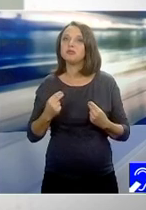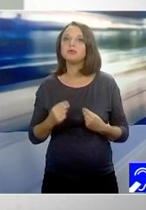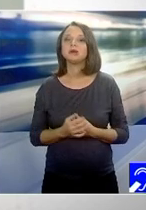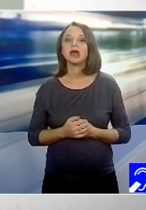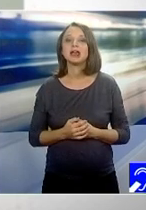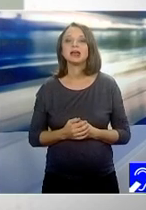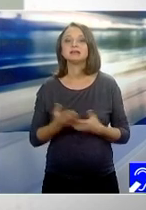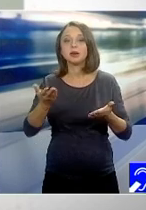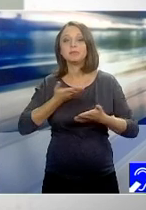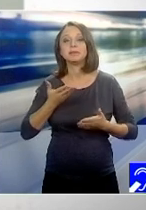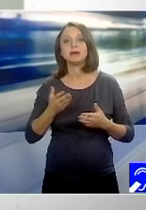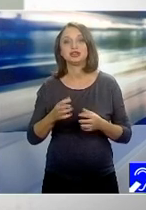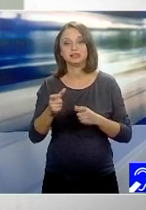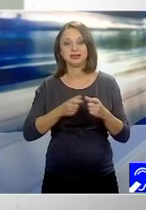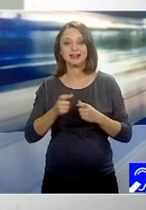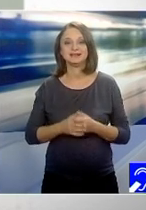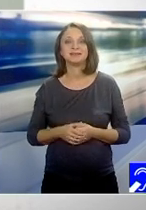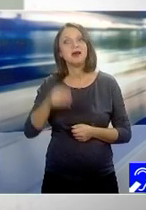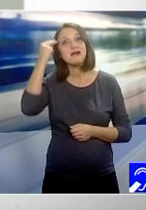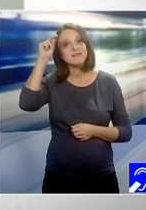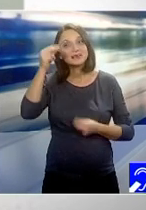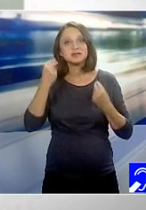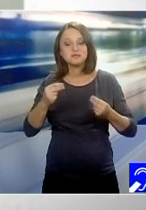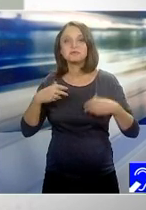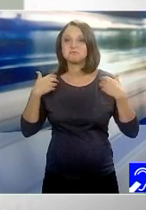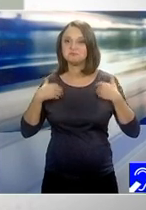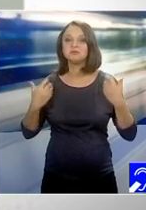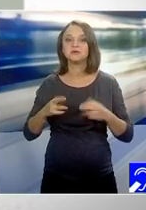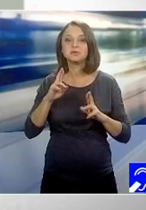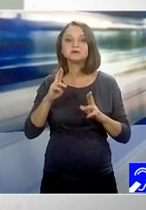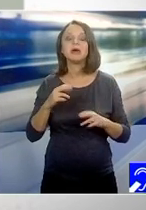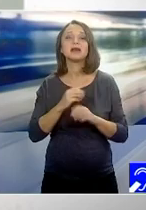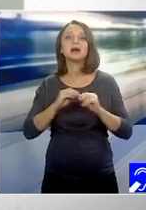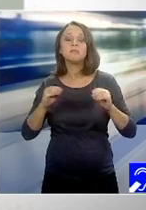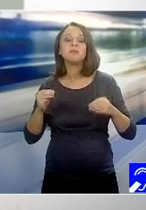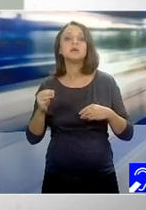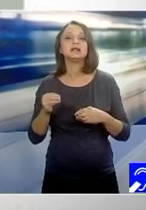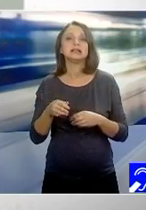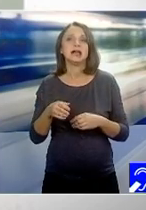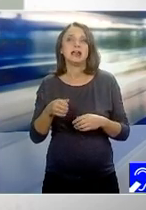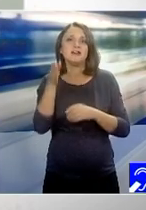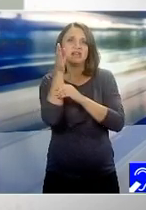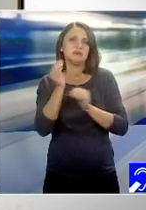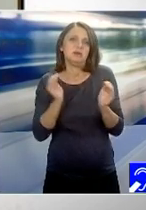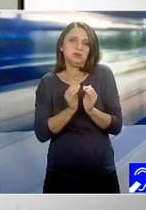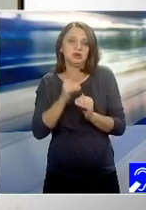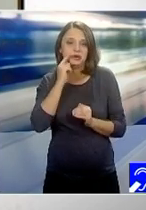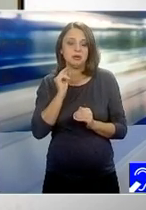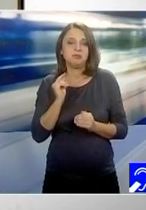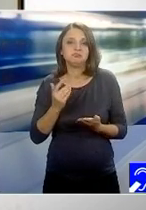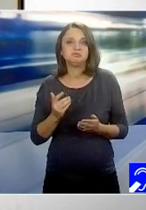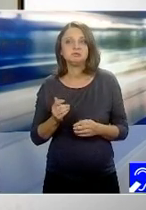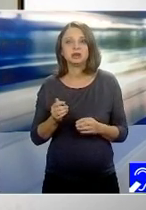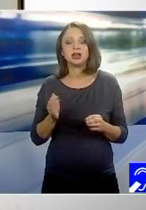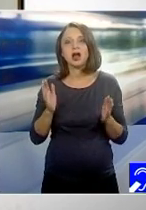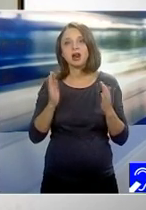să fie cât mai mulți români. Și eu, și întreprinzători, pentru că, cum spuneam, 85% din noile joburi provin din